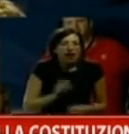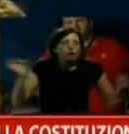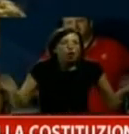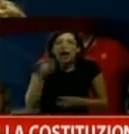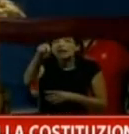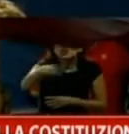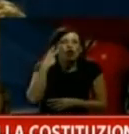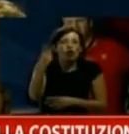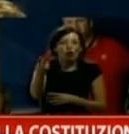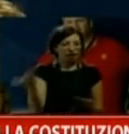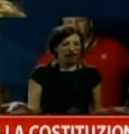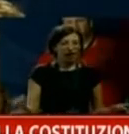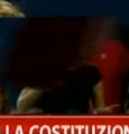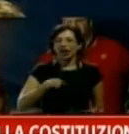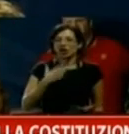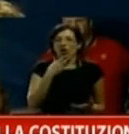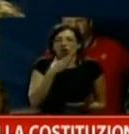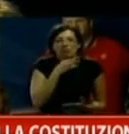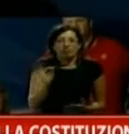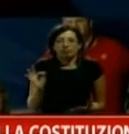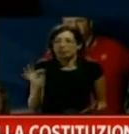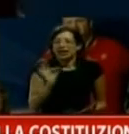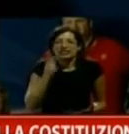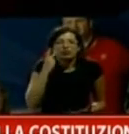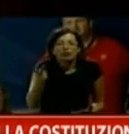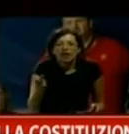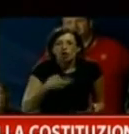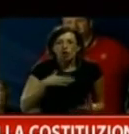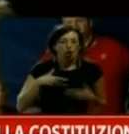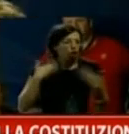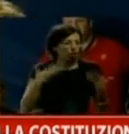altre parole, e io vi ringrazio molto, perché